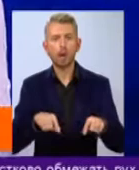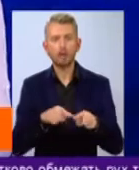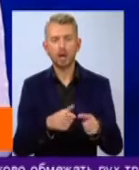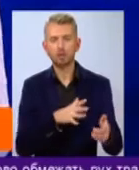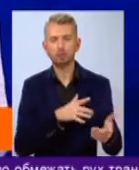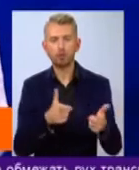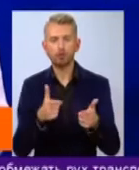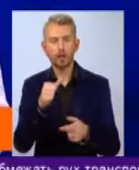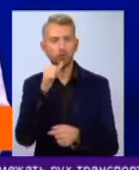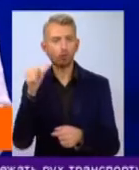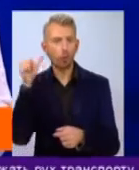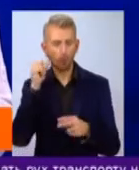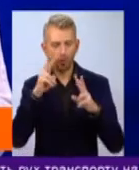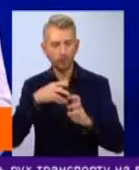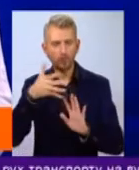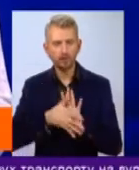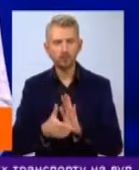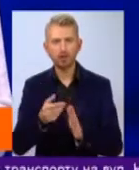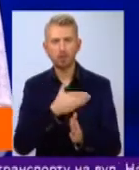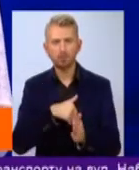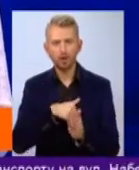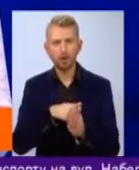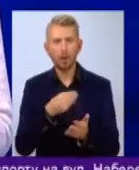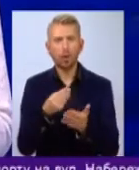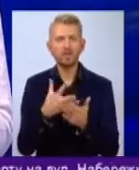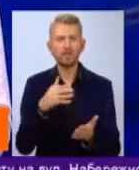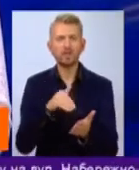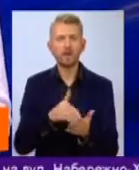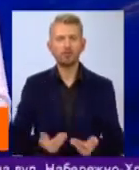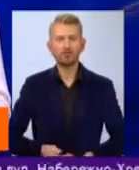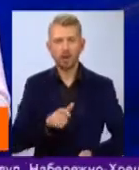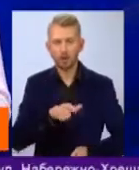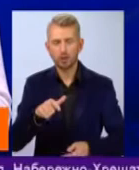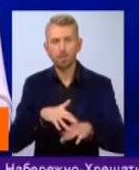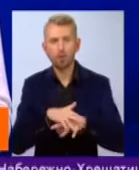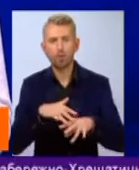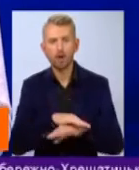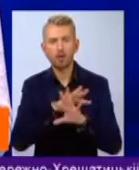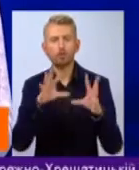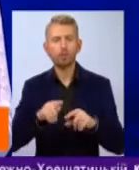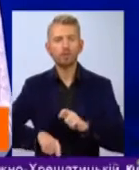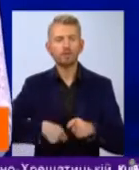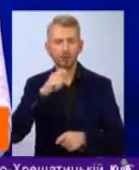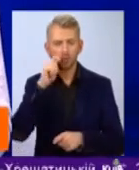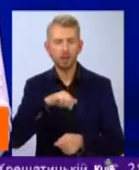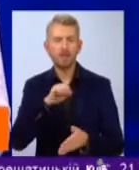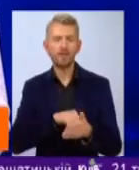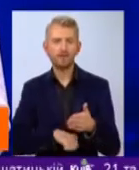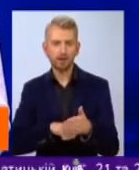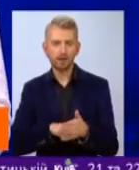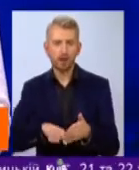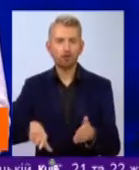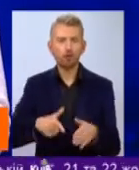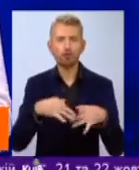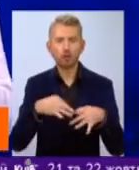готувала минулого року дослідження, де ми оцінили вартість життя людей і порахували сукупні збитки України від дорожньо-транспортного